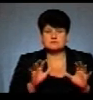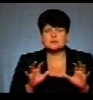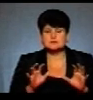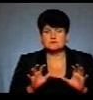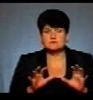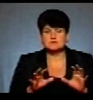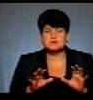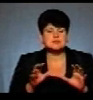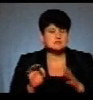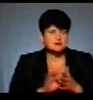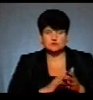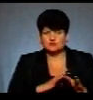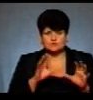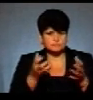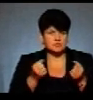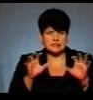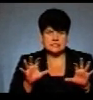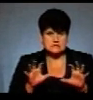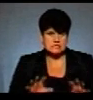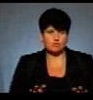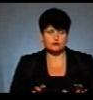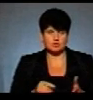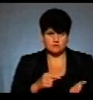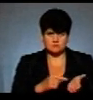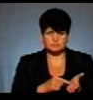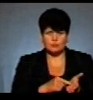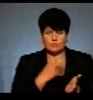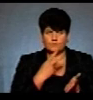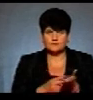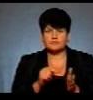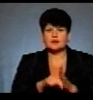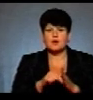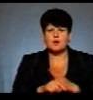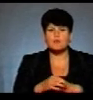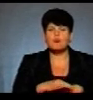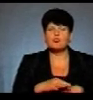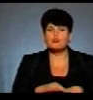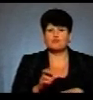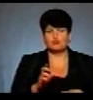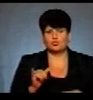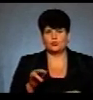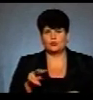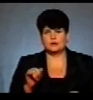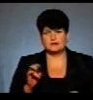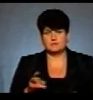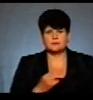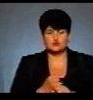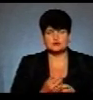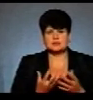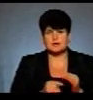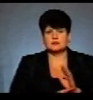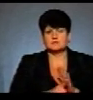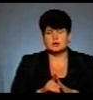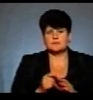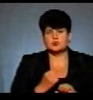саме закон, який ввів поняття булінг. Тому ми працюємо з дня набрання чинності цього закону.